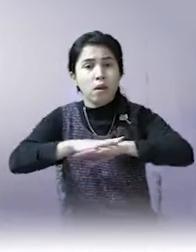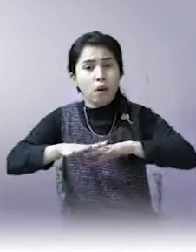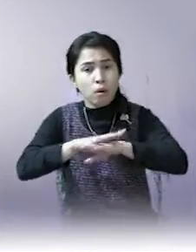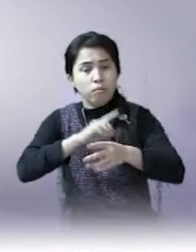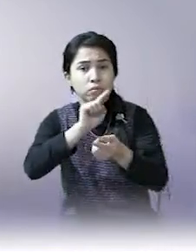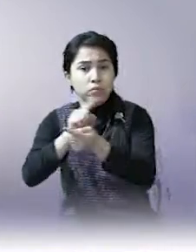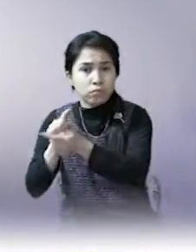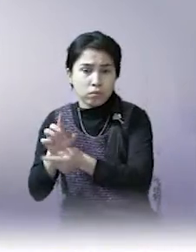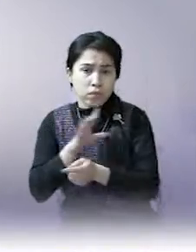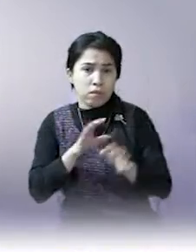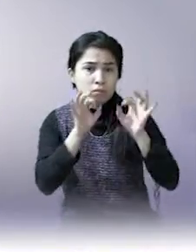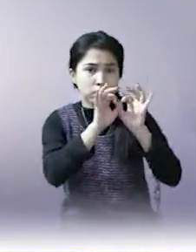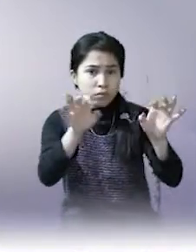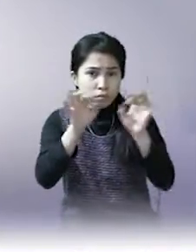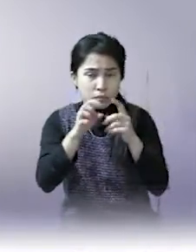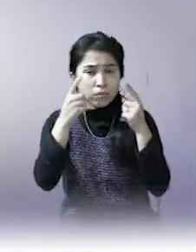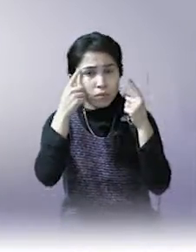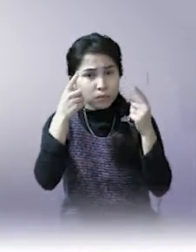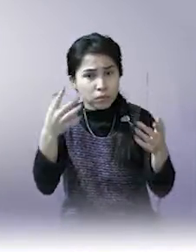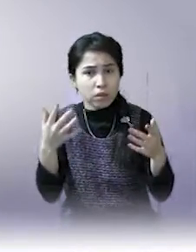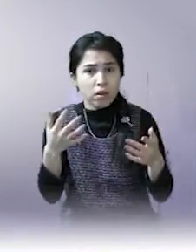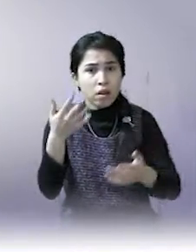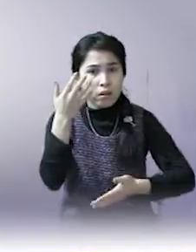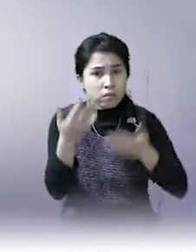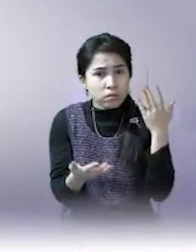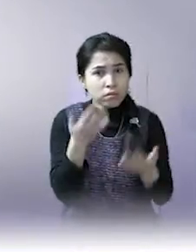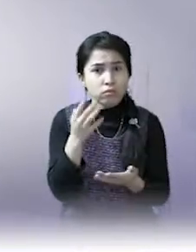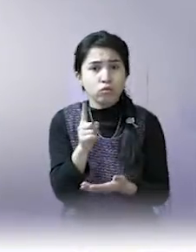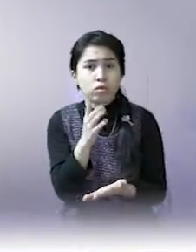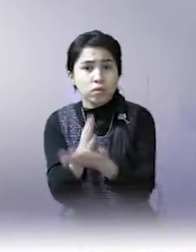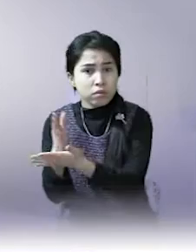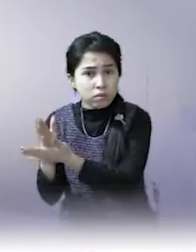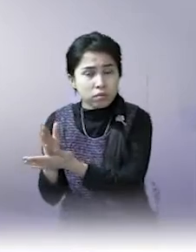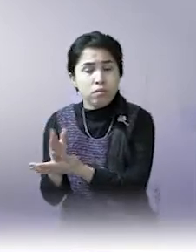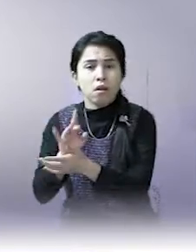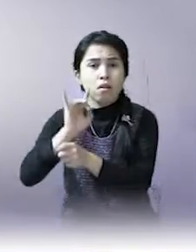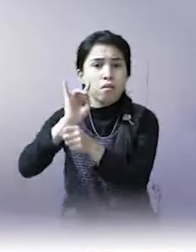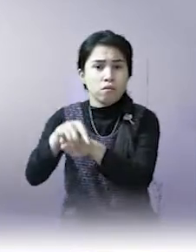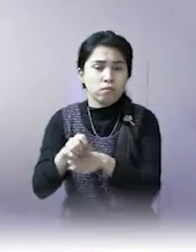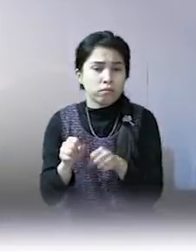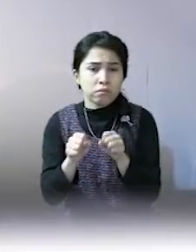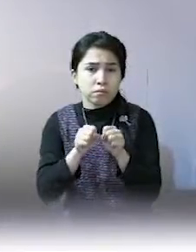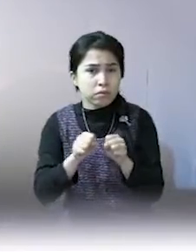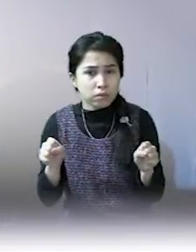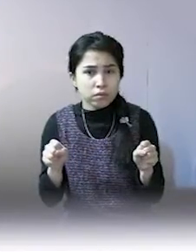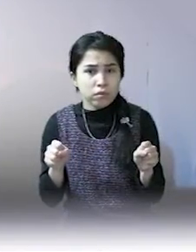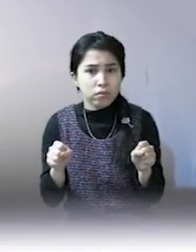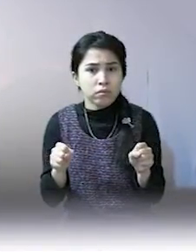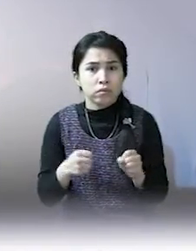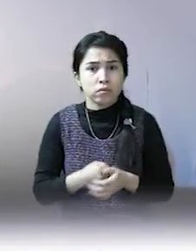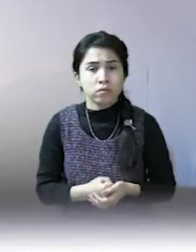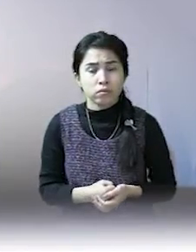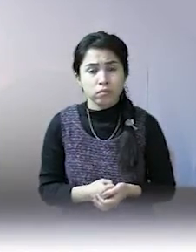жайлы толығырақ облыс әкімінің бірінші орынбасары баспасөз брифингінде айтты. Жаңа жылдан